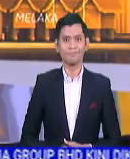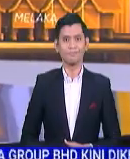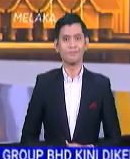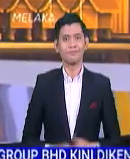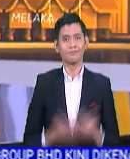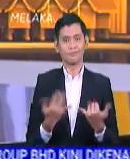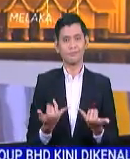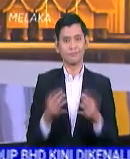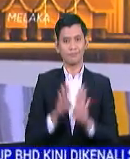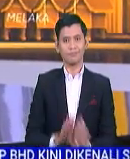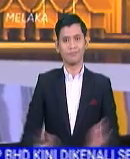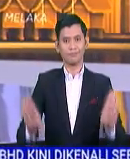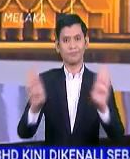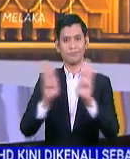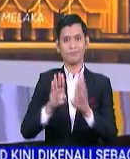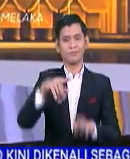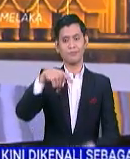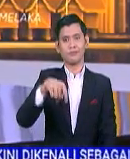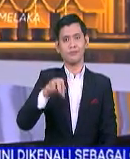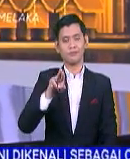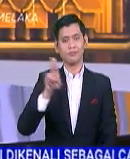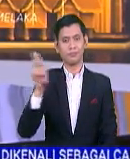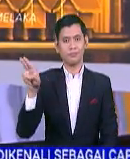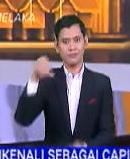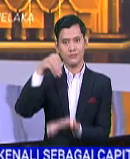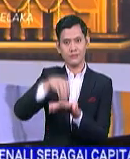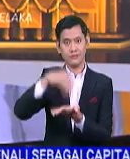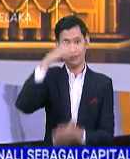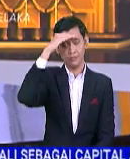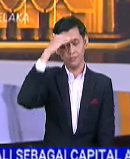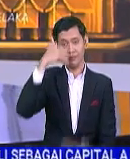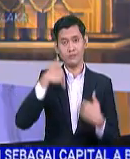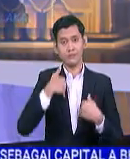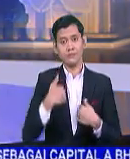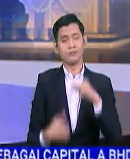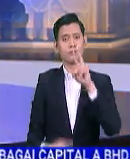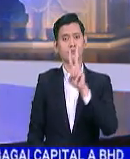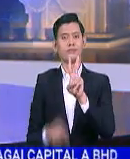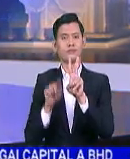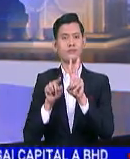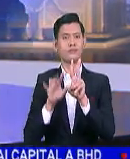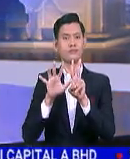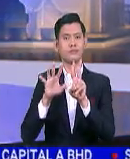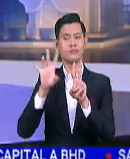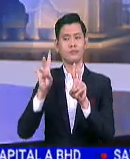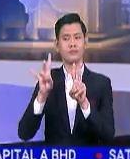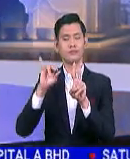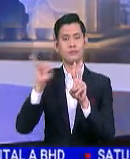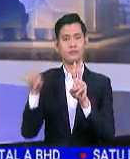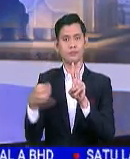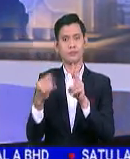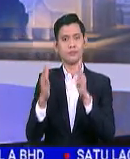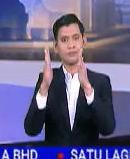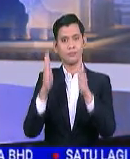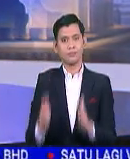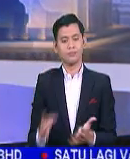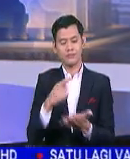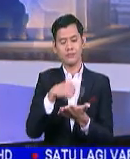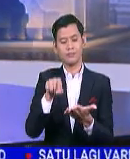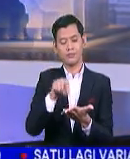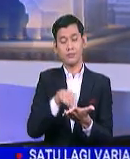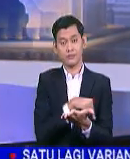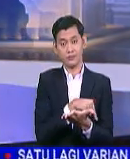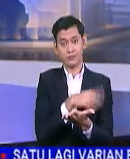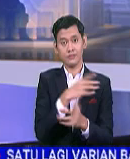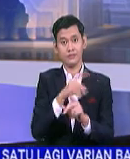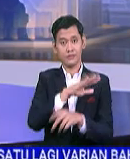Perkembangan pilihan raya umum Dewan Undangan Negeri Johor, seramai 2.57 juta pengundi biasa daripada